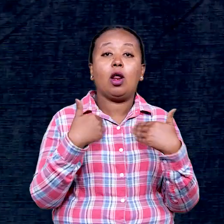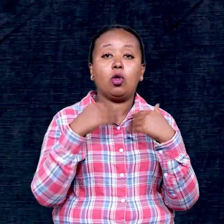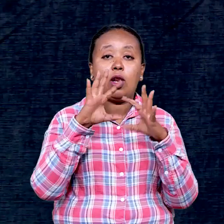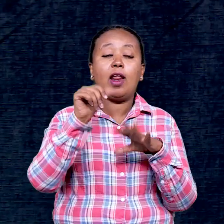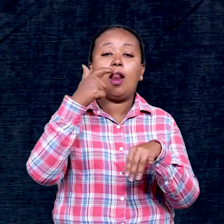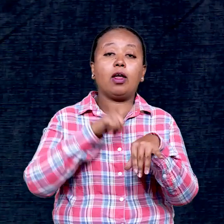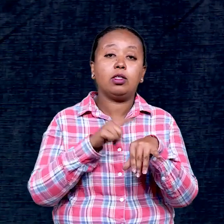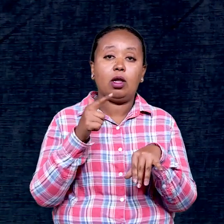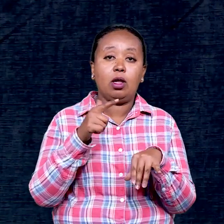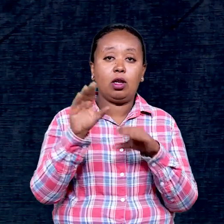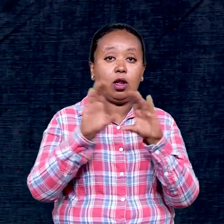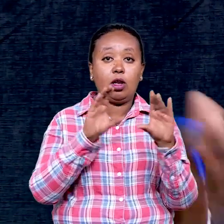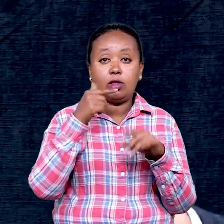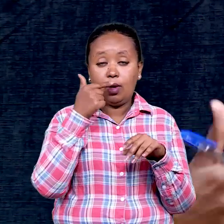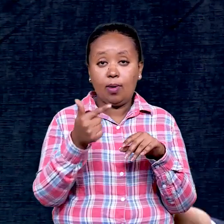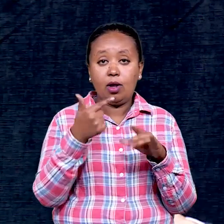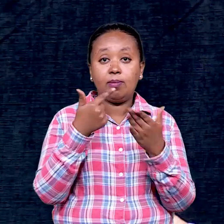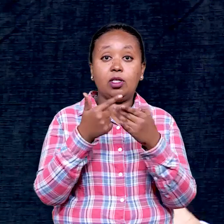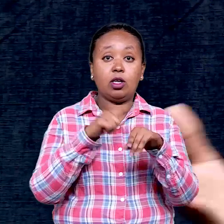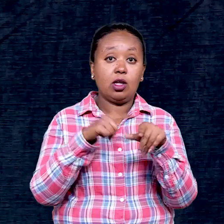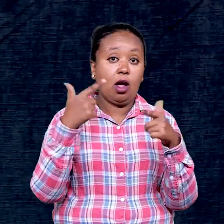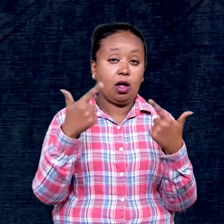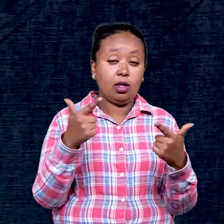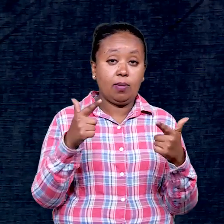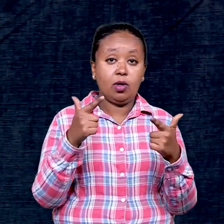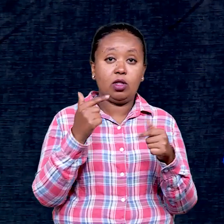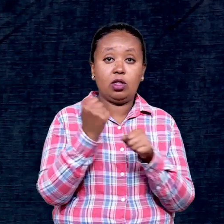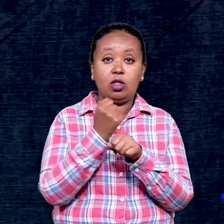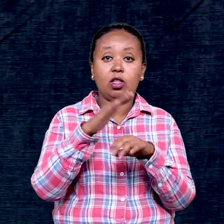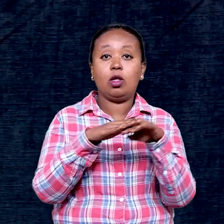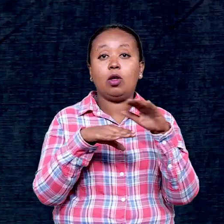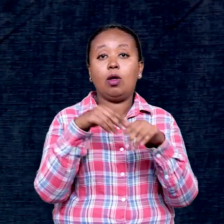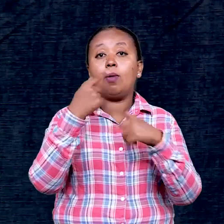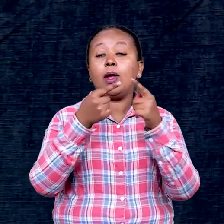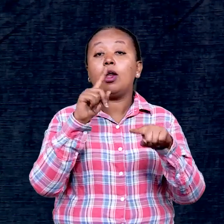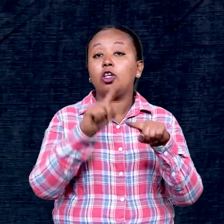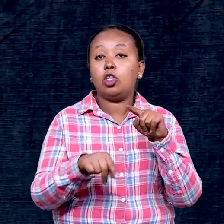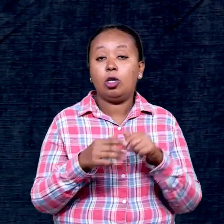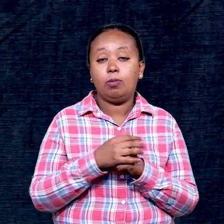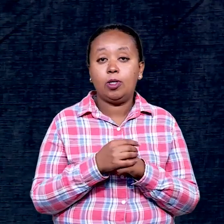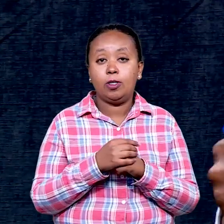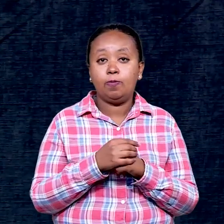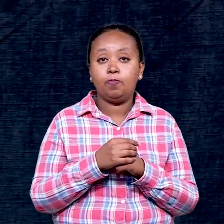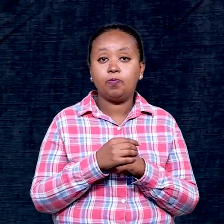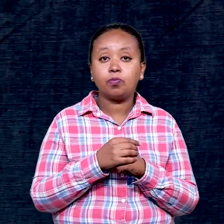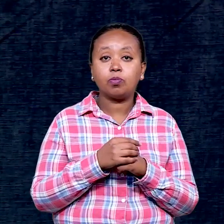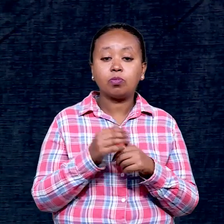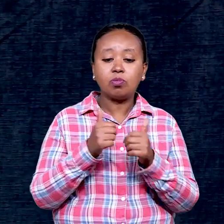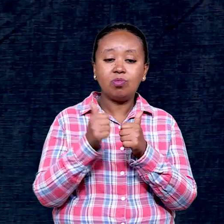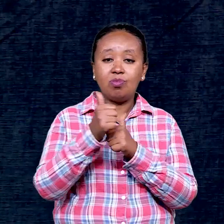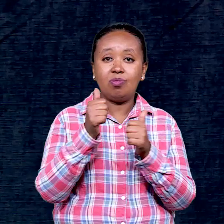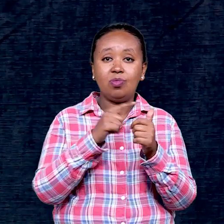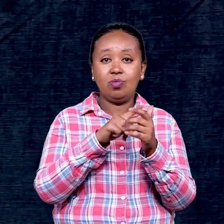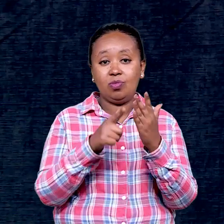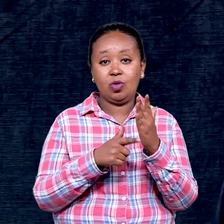ለሌላ ጊዜ ይደረግ ተባለ። በዛ ጊዜ በአጋጣሚ ስራ ተደራርቦብን መሄድ አልቻልንም። ፕራዮሪታይዝ የማድረግ ጉዳይ